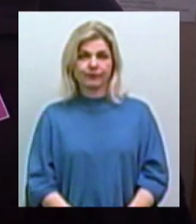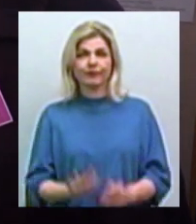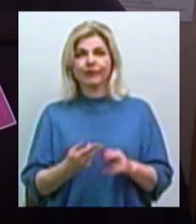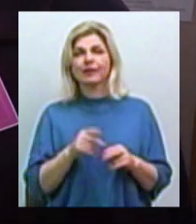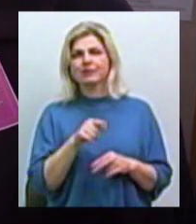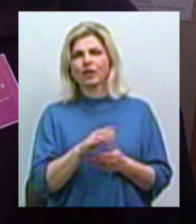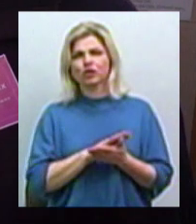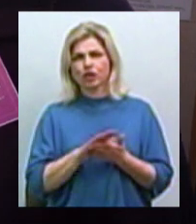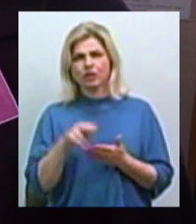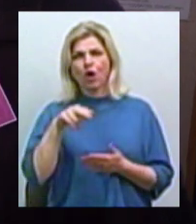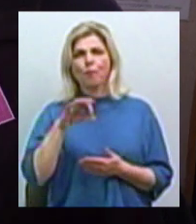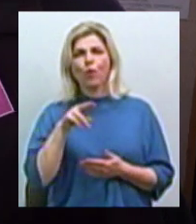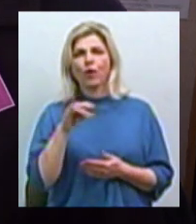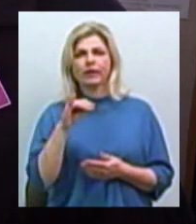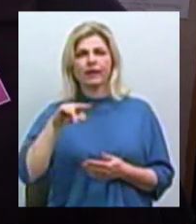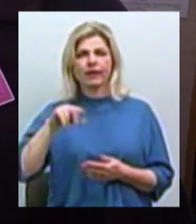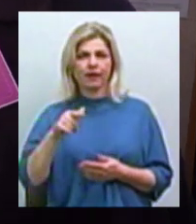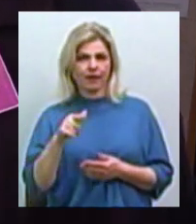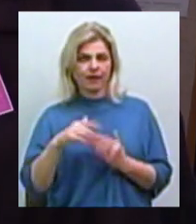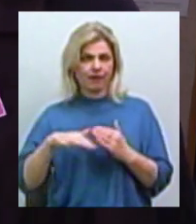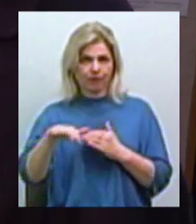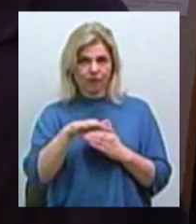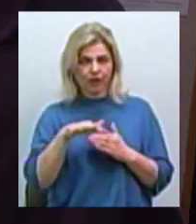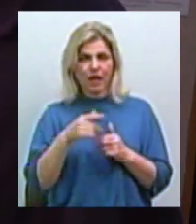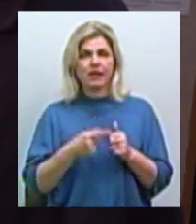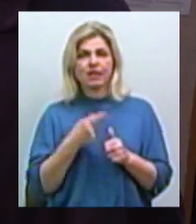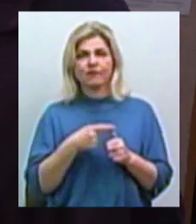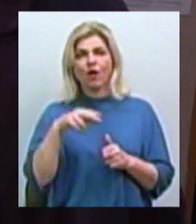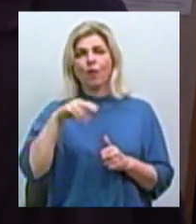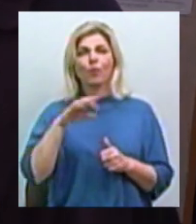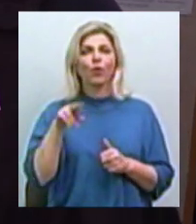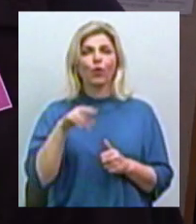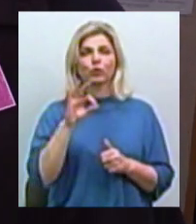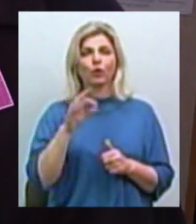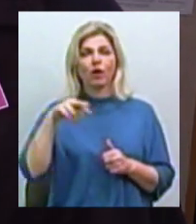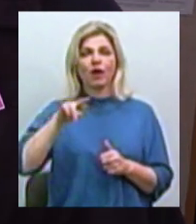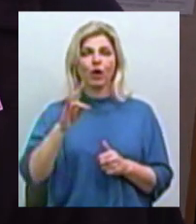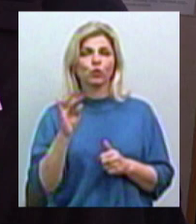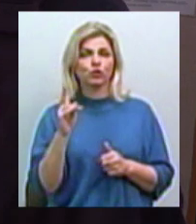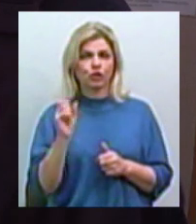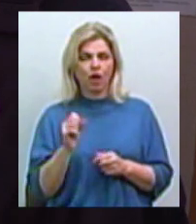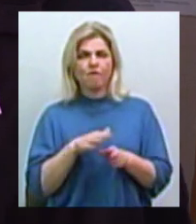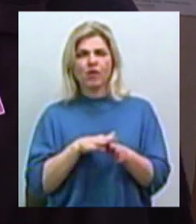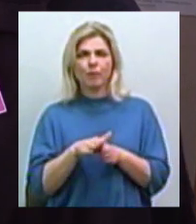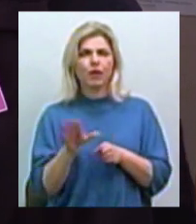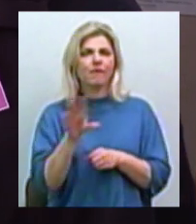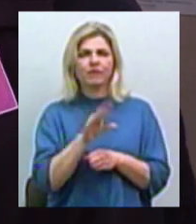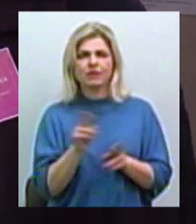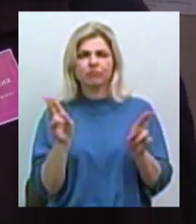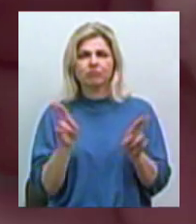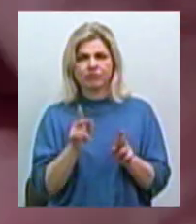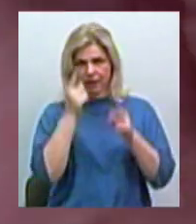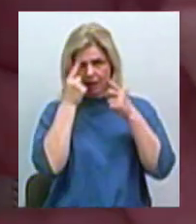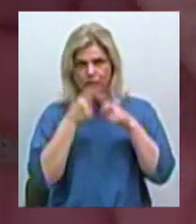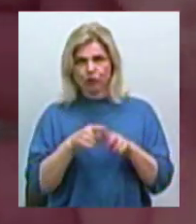подільська сорочка, через те подоляночка називається, з дотриманням всіх правил, всіх технологій і